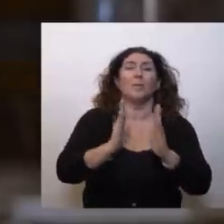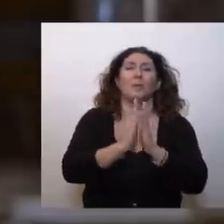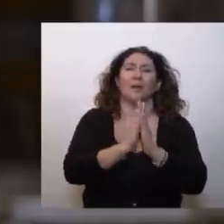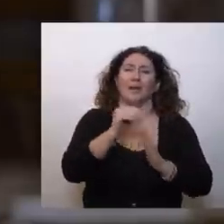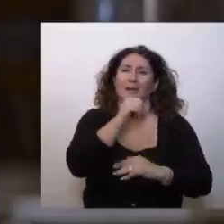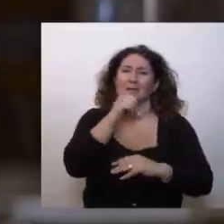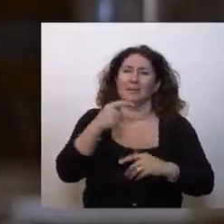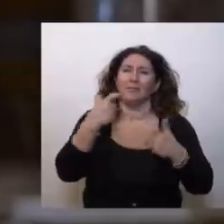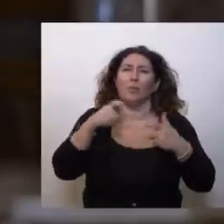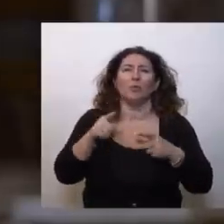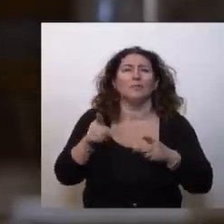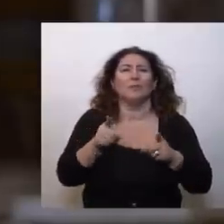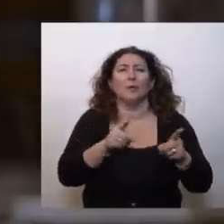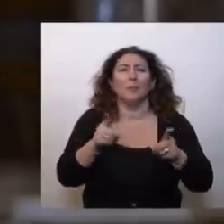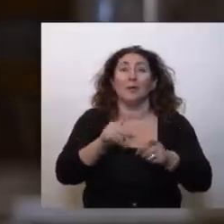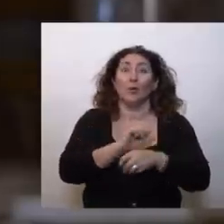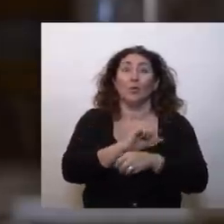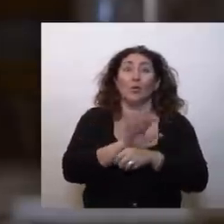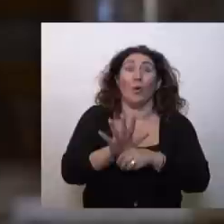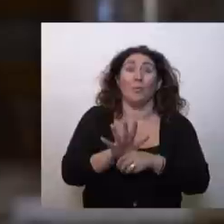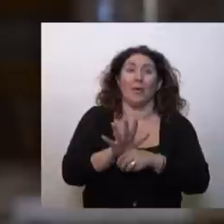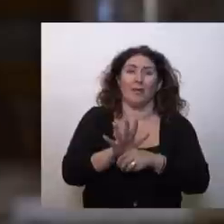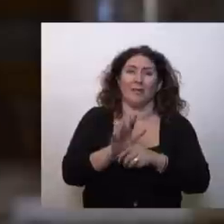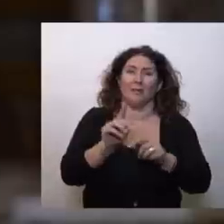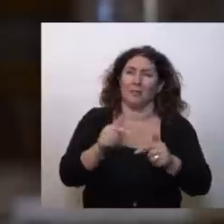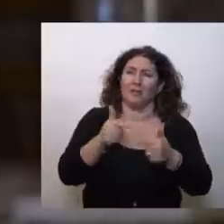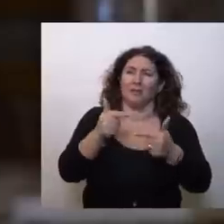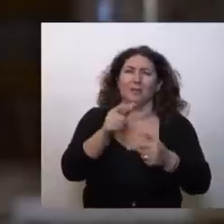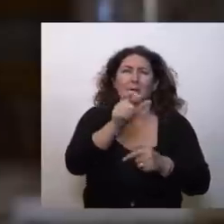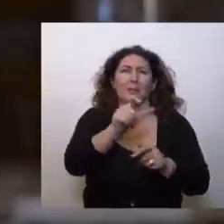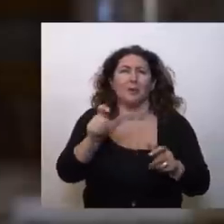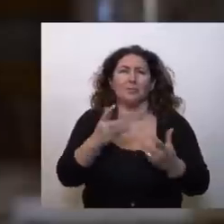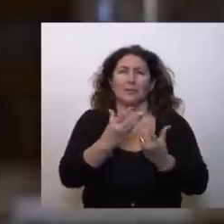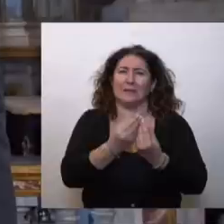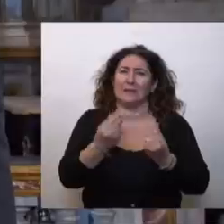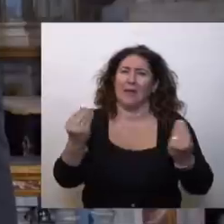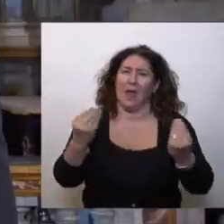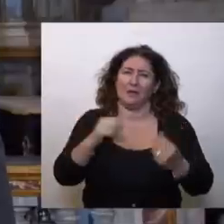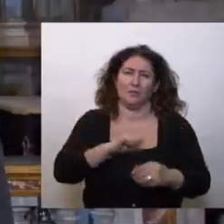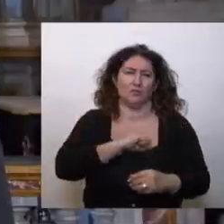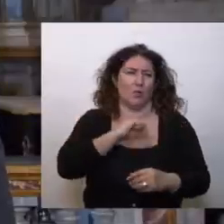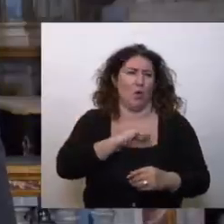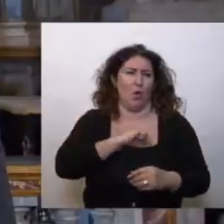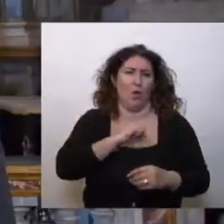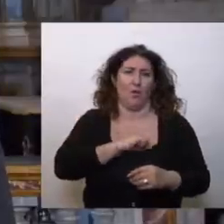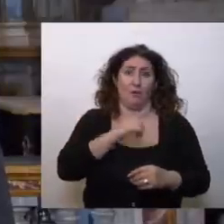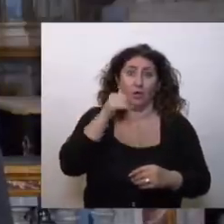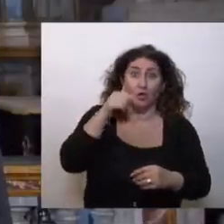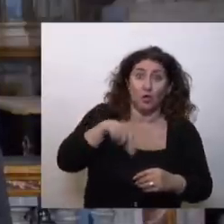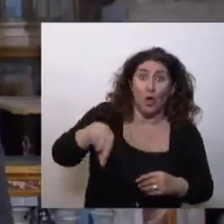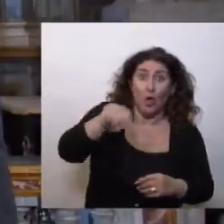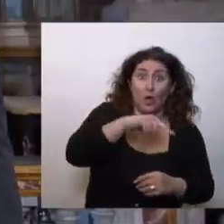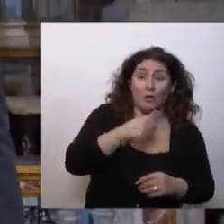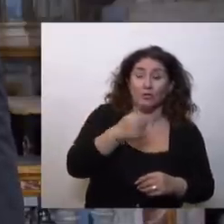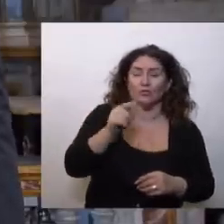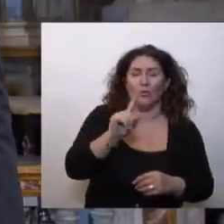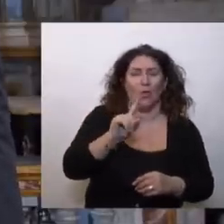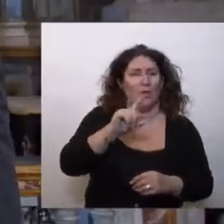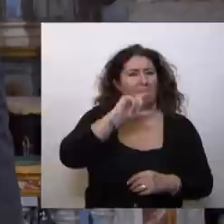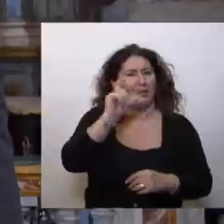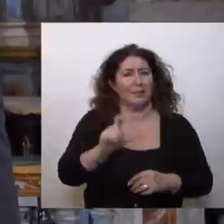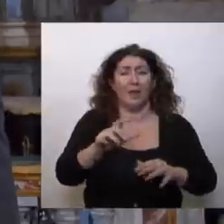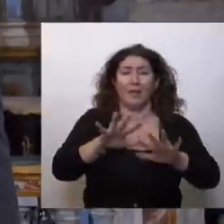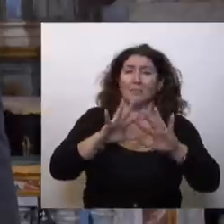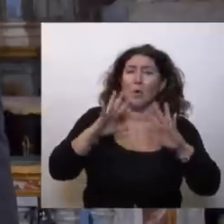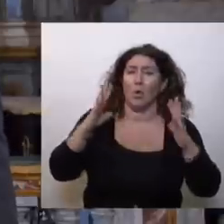sta provando tantissime persone, non solo qui a Torino, in Italia, ma in tutto il mondo. Dunque una sosta di contemplazione e di